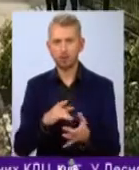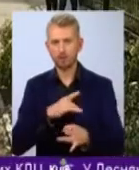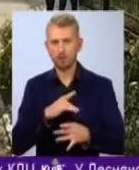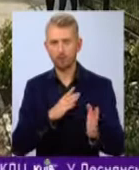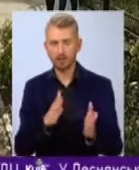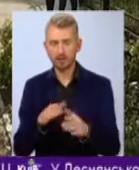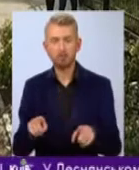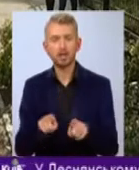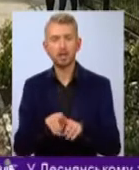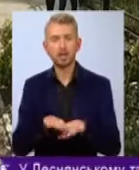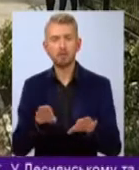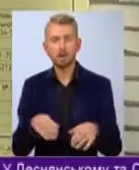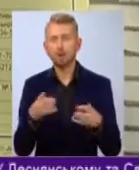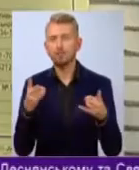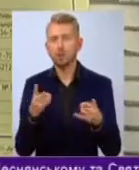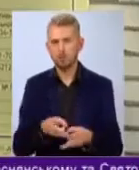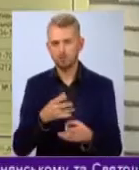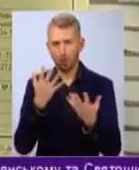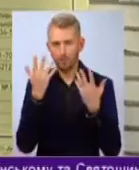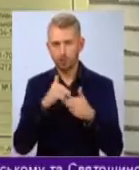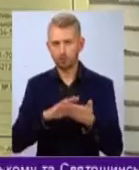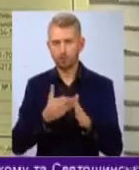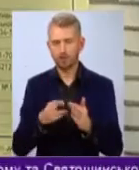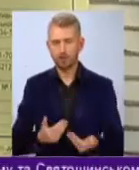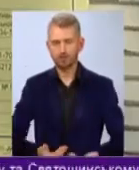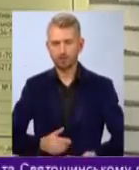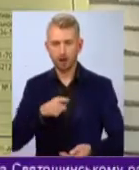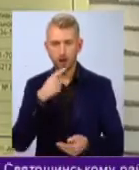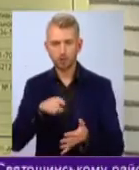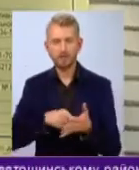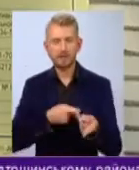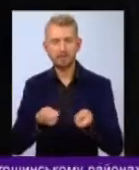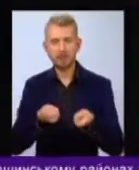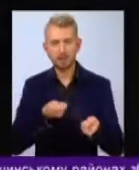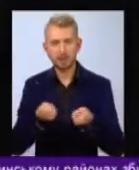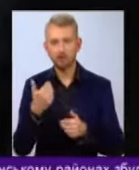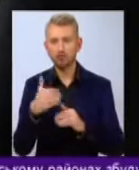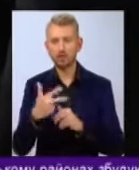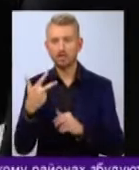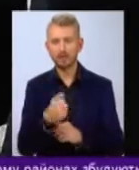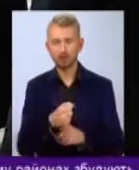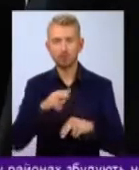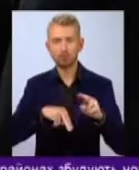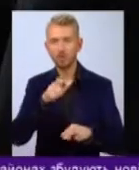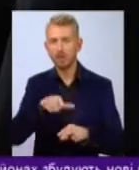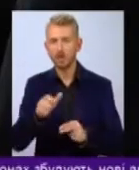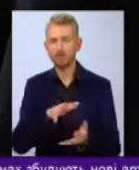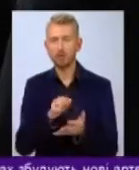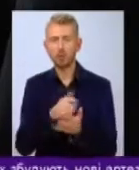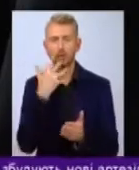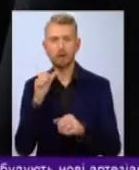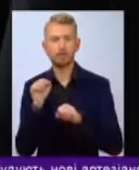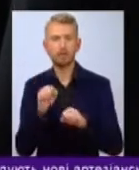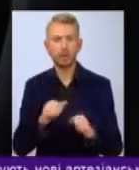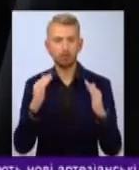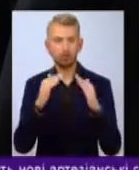Таким дітям, як нікому, потрібні комфортні умови для життя, зауважують у міськадміністрації. Уже 3 тижні будівельники займаються термосанацією